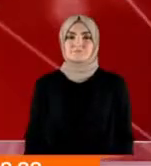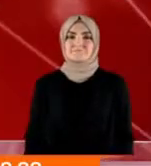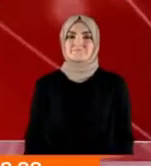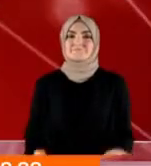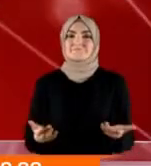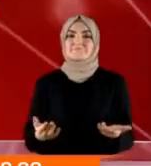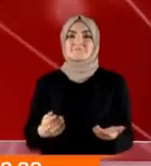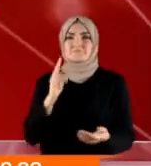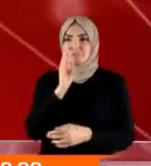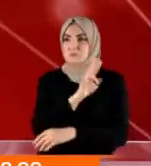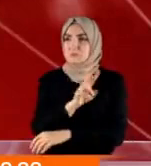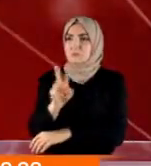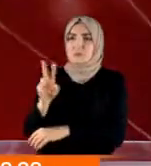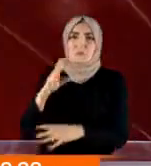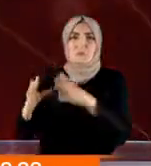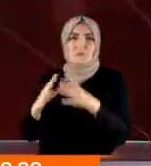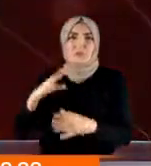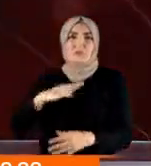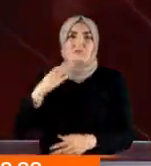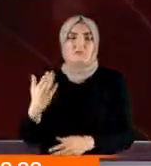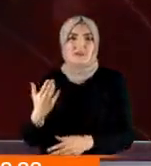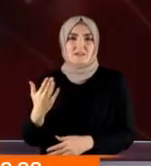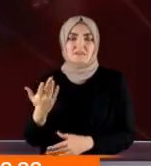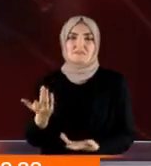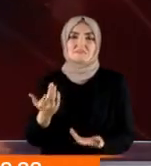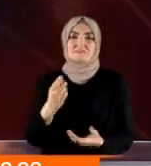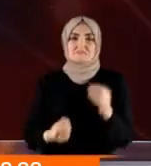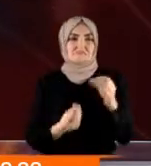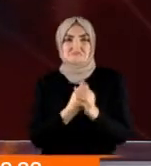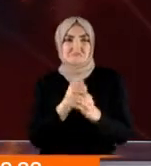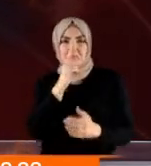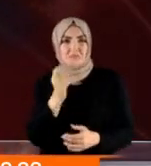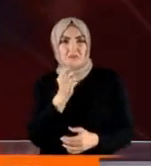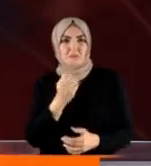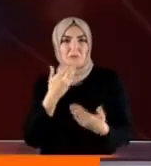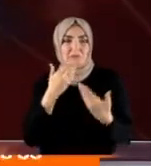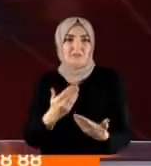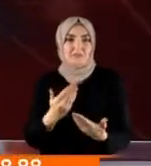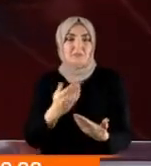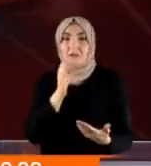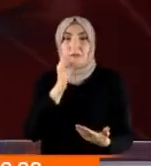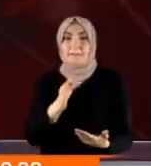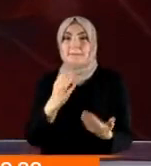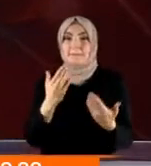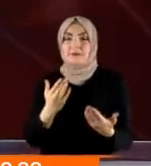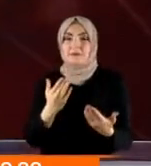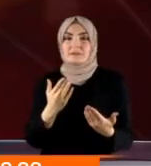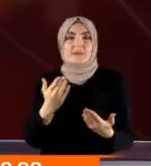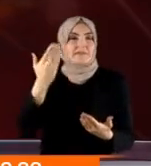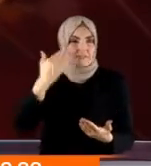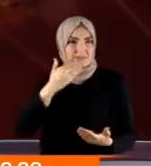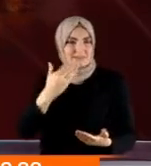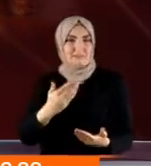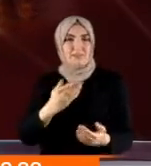Tam da bu ortamda bir bu eksikti dediğimiz haber de sıra. Haberini daha önce de yapmıştık. Dubai'de başlayıp bize sıçrayan tuhaf